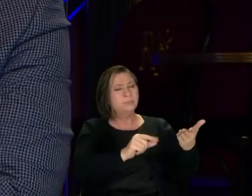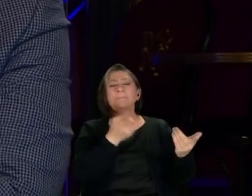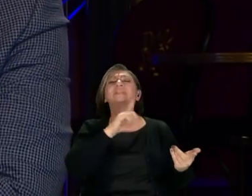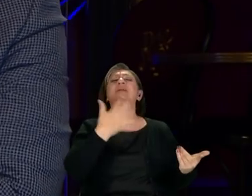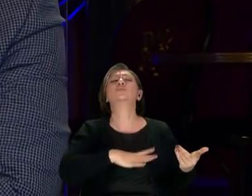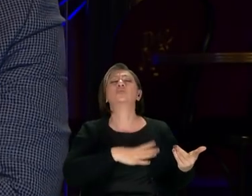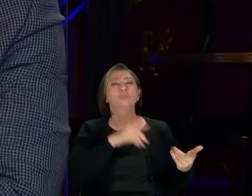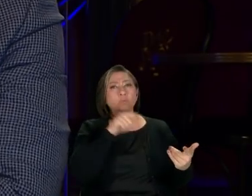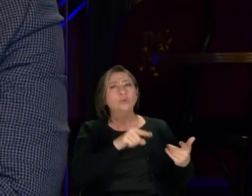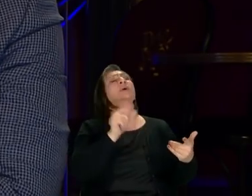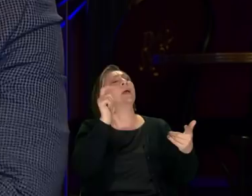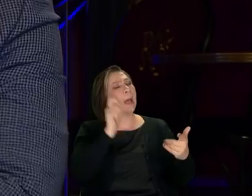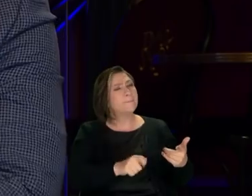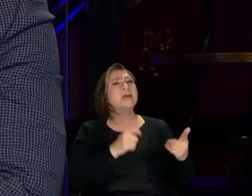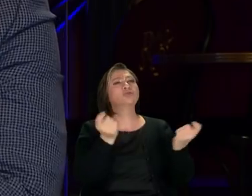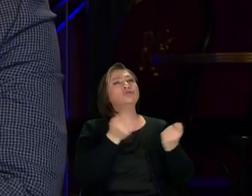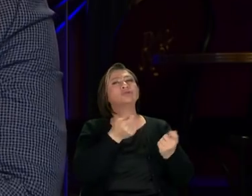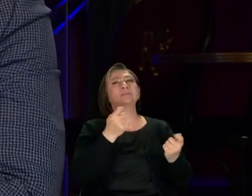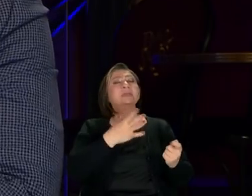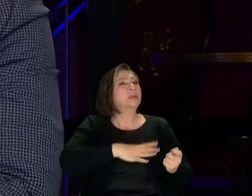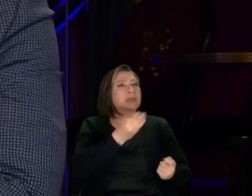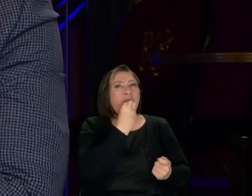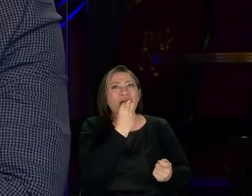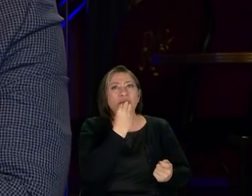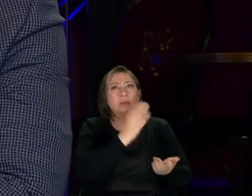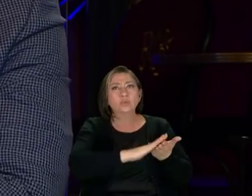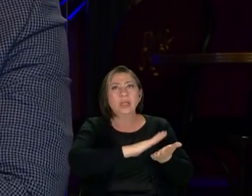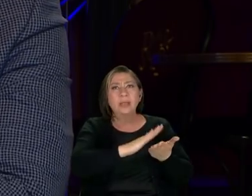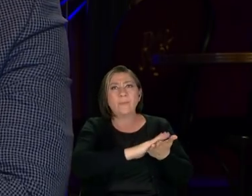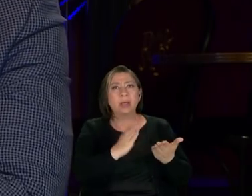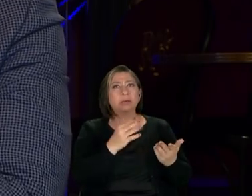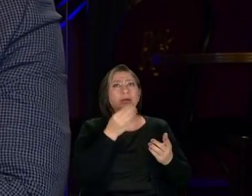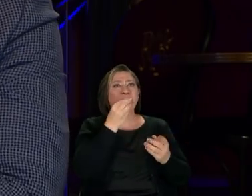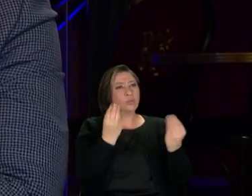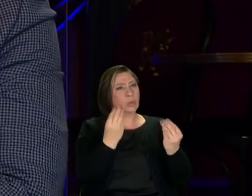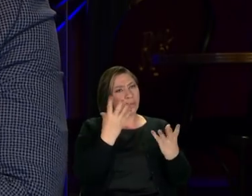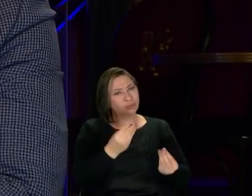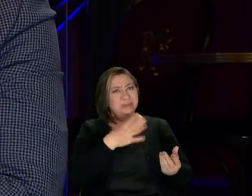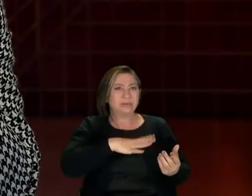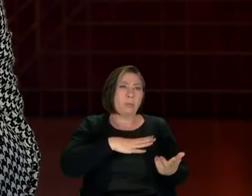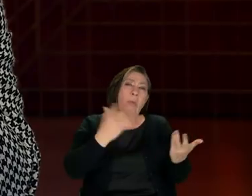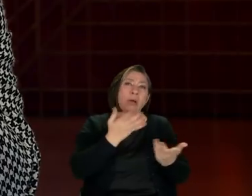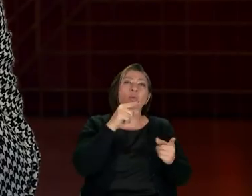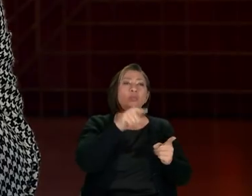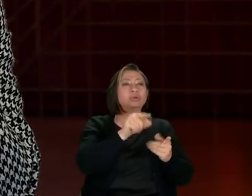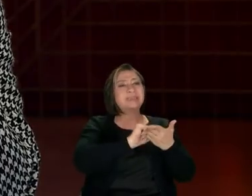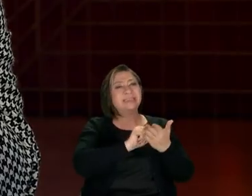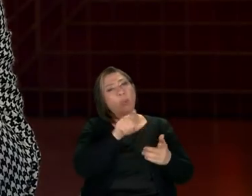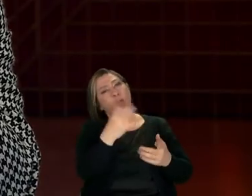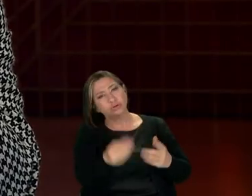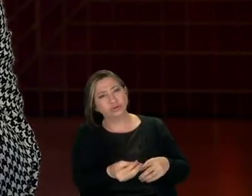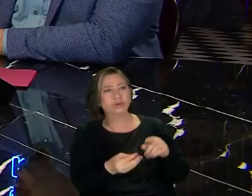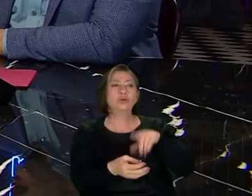ne istiyorsunuz? Bunu onu da yaparım. İstedik dedi. Yemek şöyle olsun. İşte şunu dersi böyle